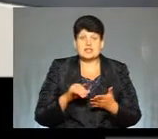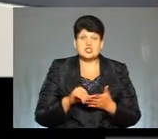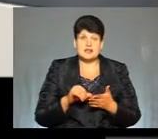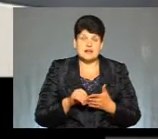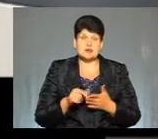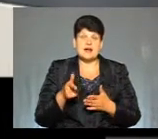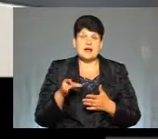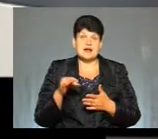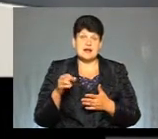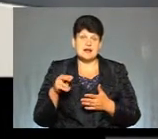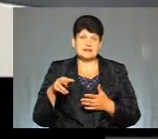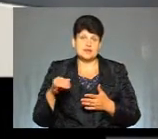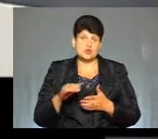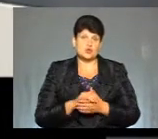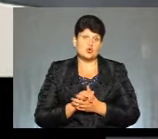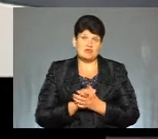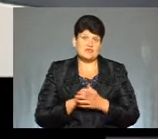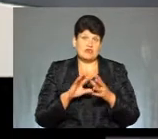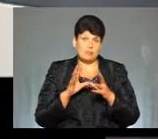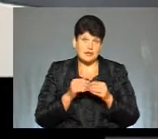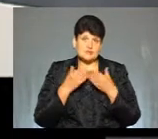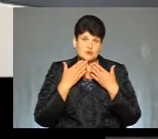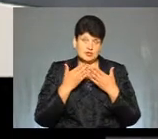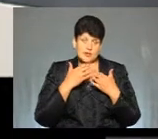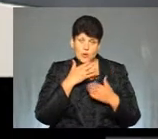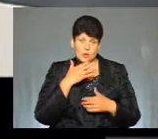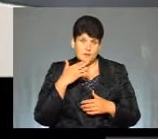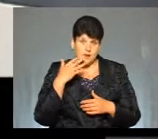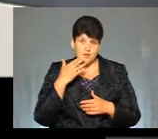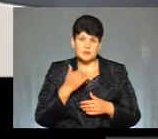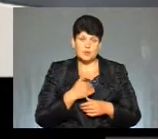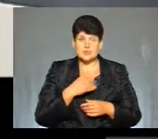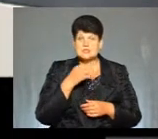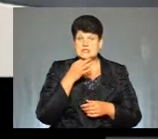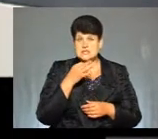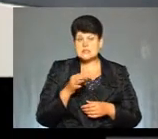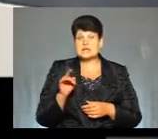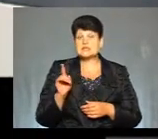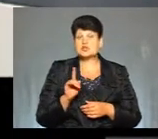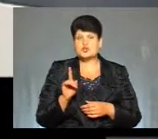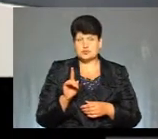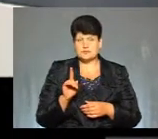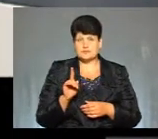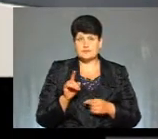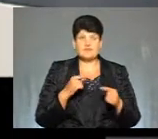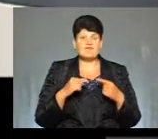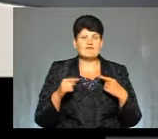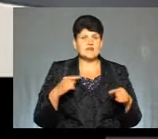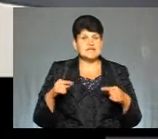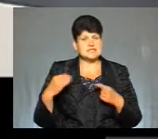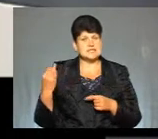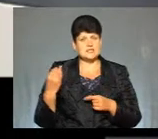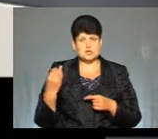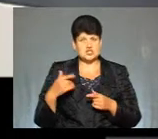геральдичного товариства і, в принципі, читаю доволі багато. І хочу сказати, що в різні історичні